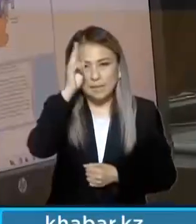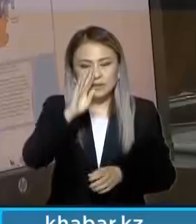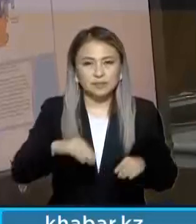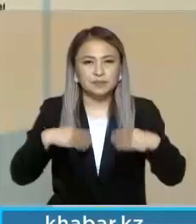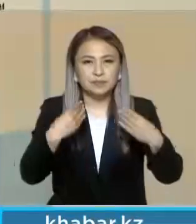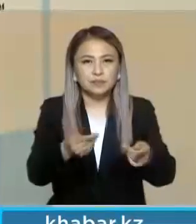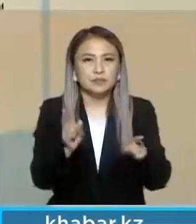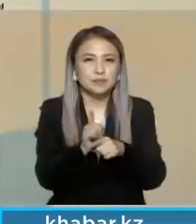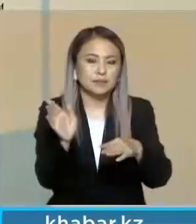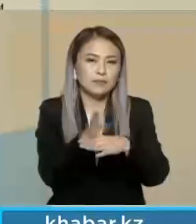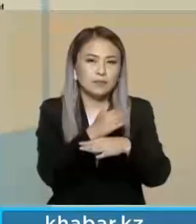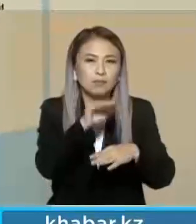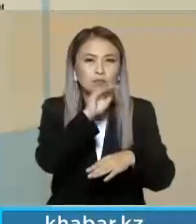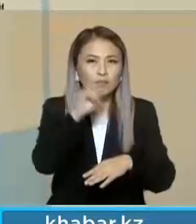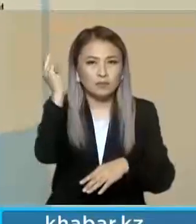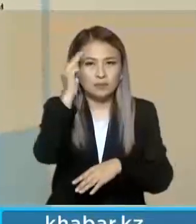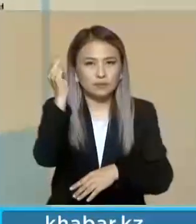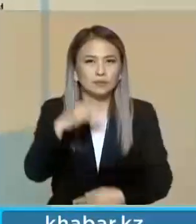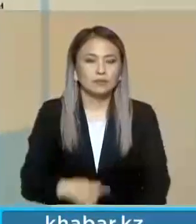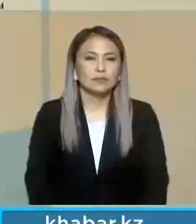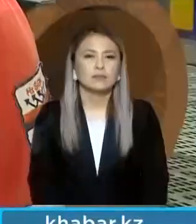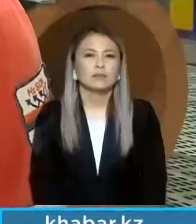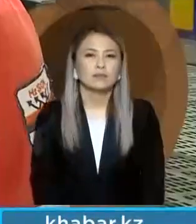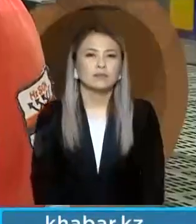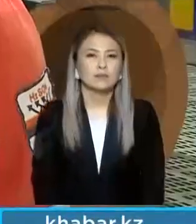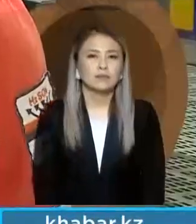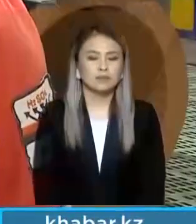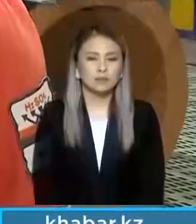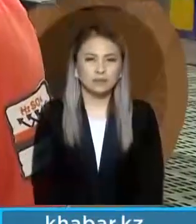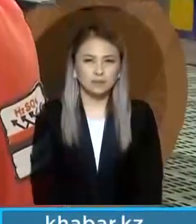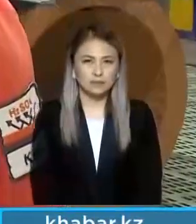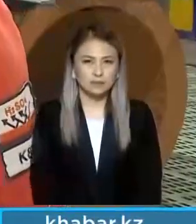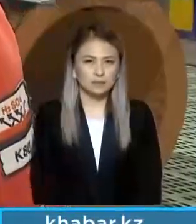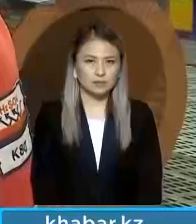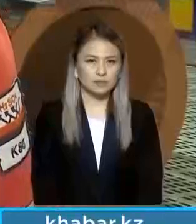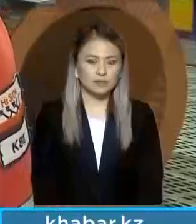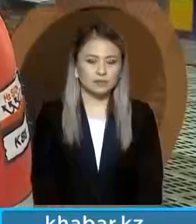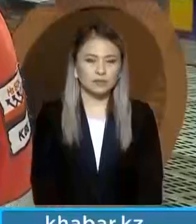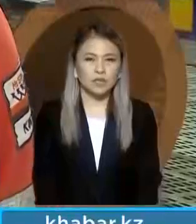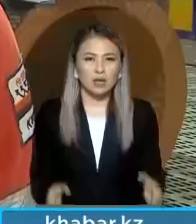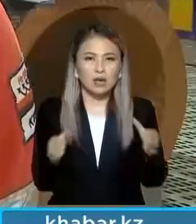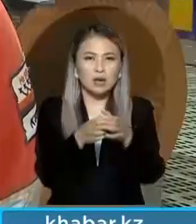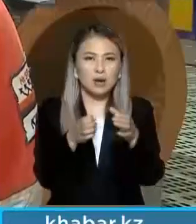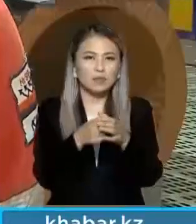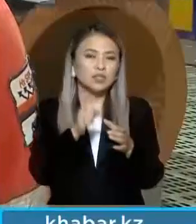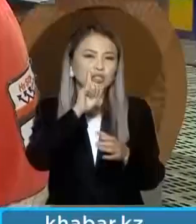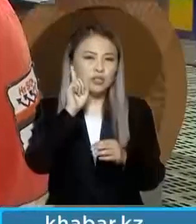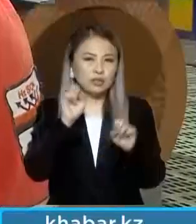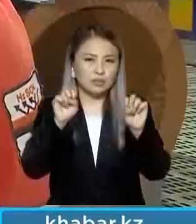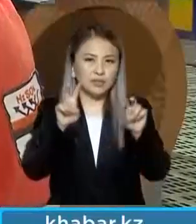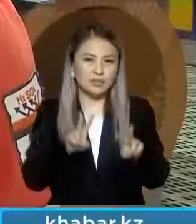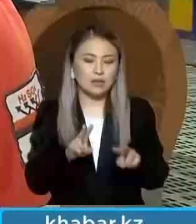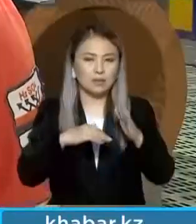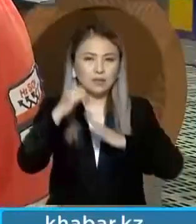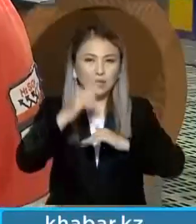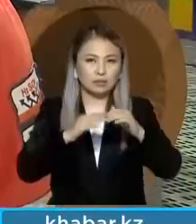да білікті мамандарды тарту жоспарланған. Компания предоставляет большие возможности для молодых специалистов. Компания жас мамандардың осында тәжірибеден